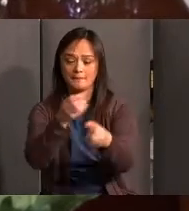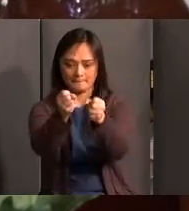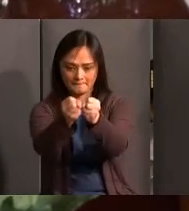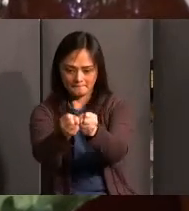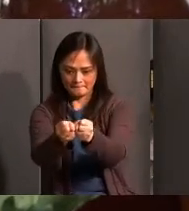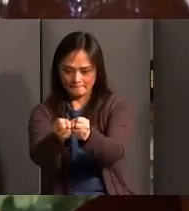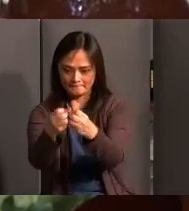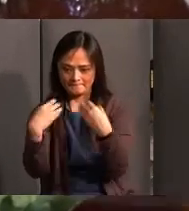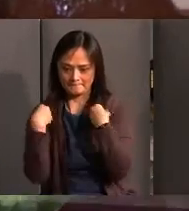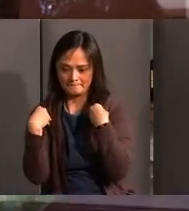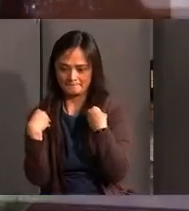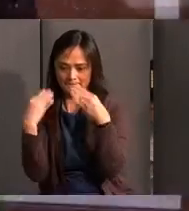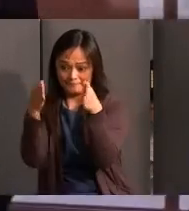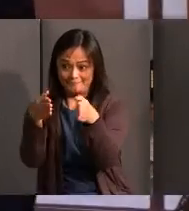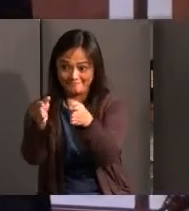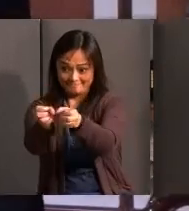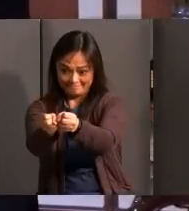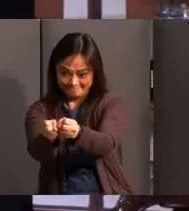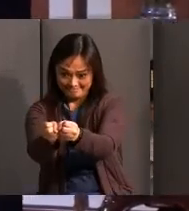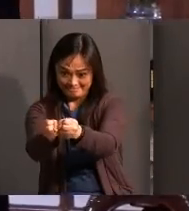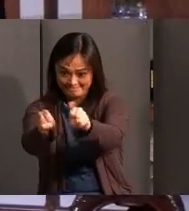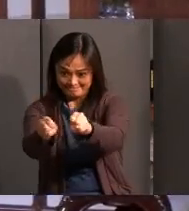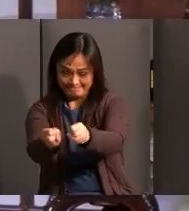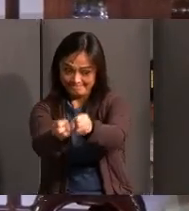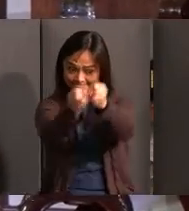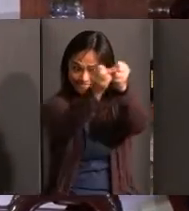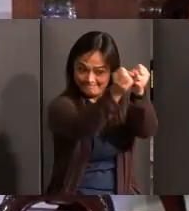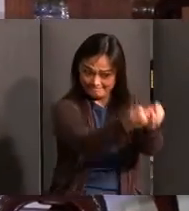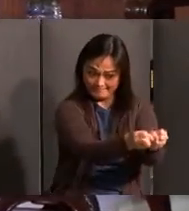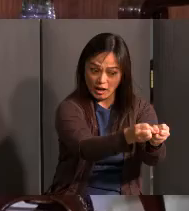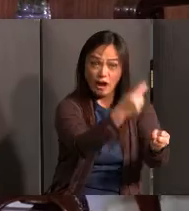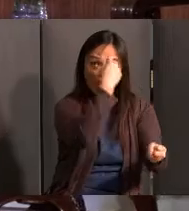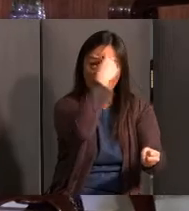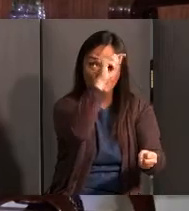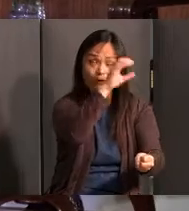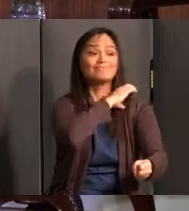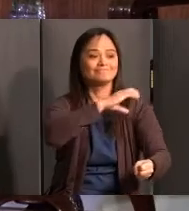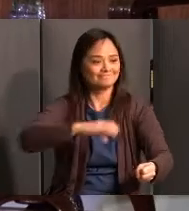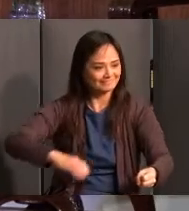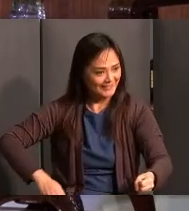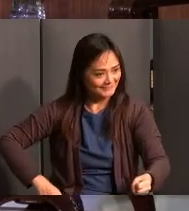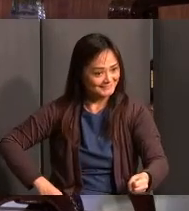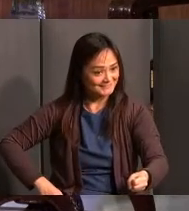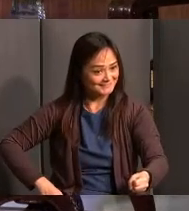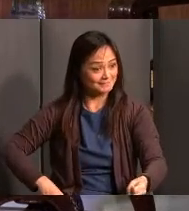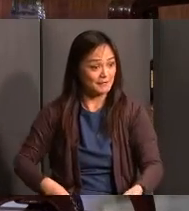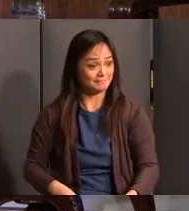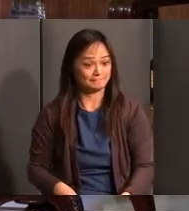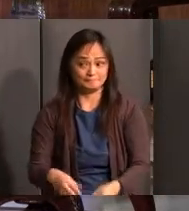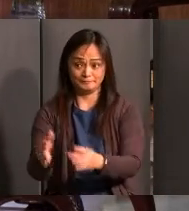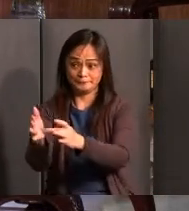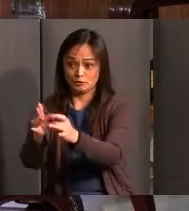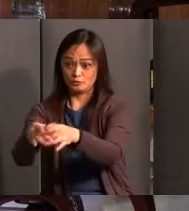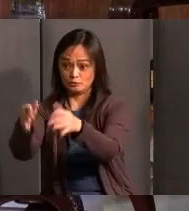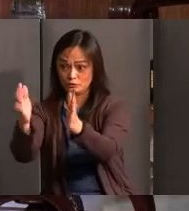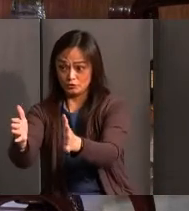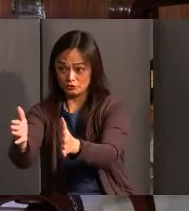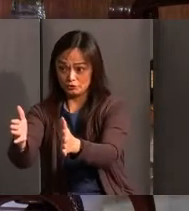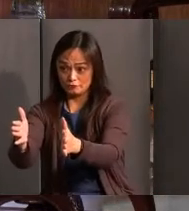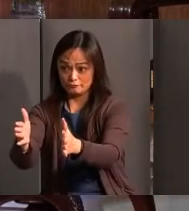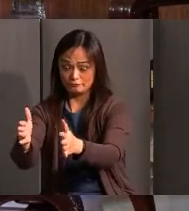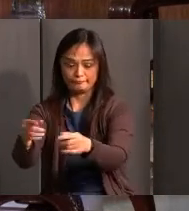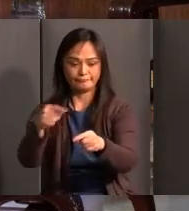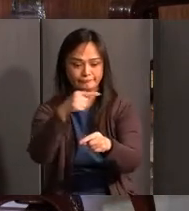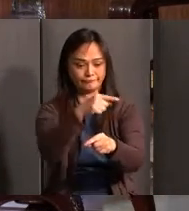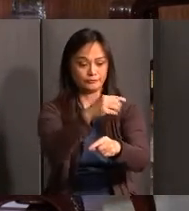Listen, ginagawa tayong dalisay ng salita ng Diyos. Okay? Nakikinig ba kayo? Hindi ako